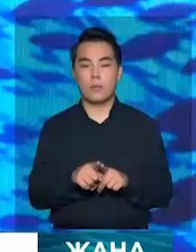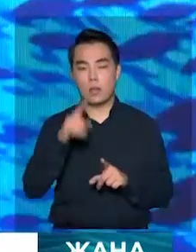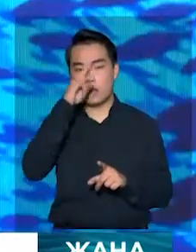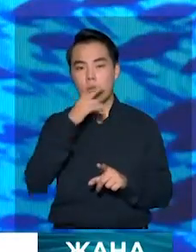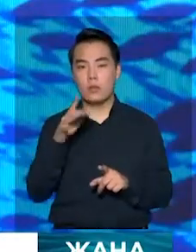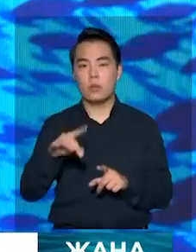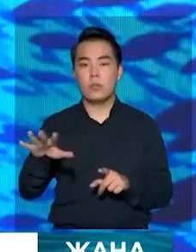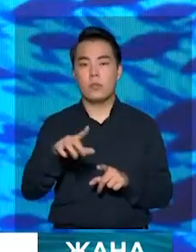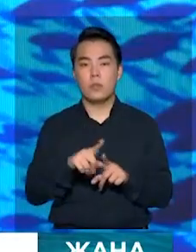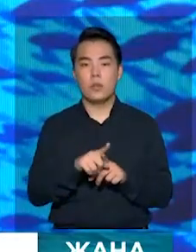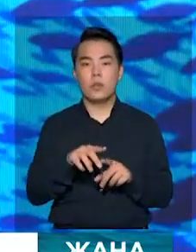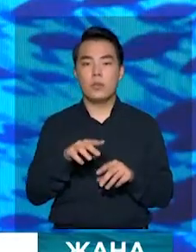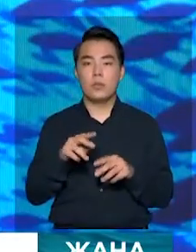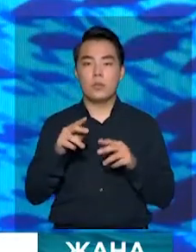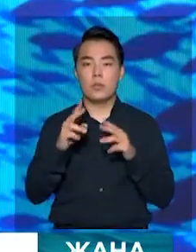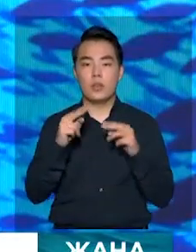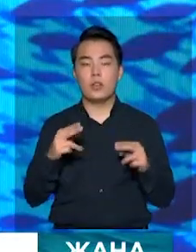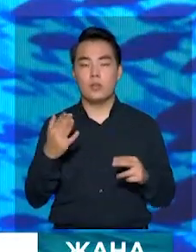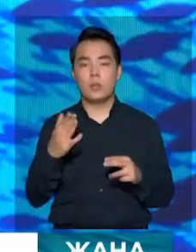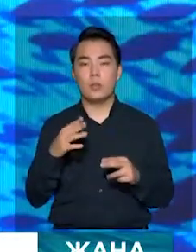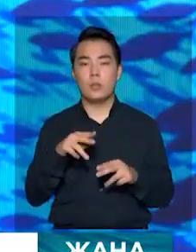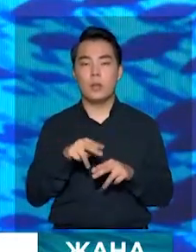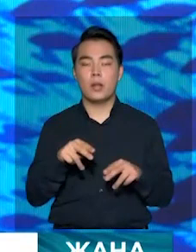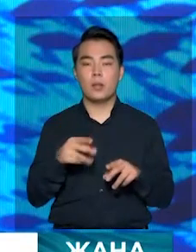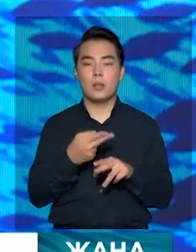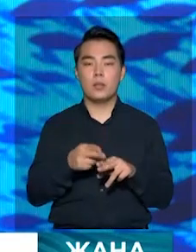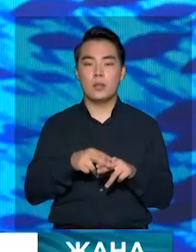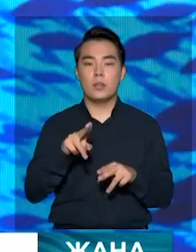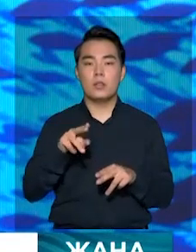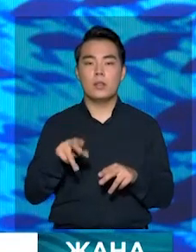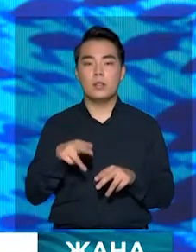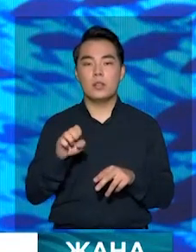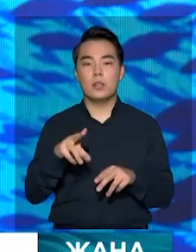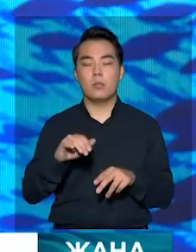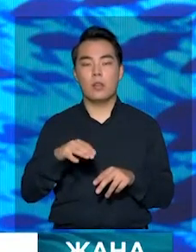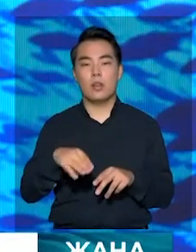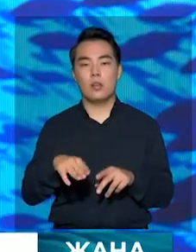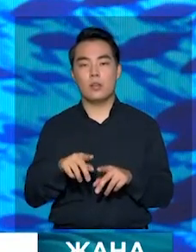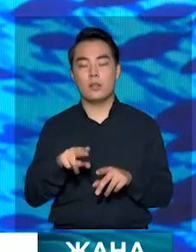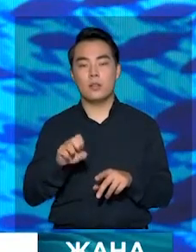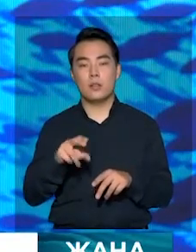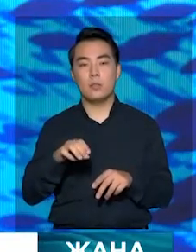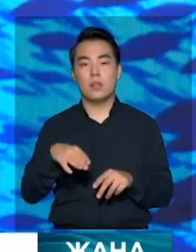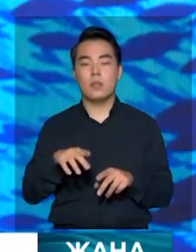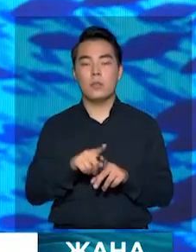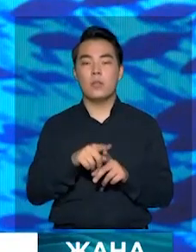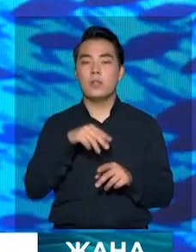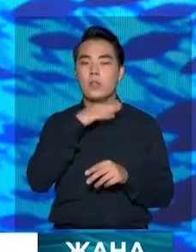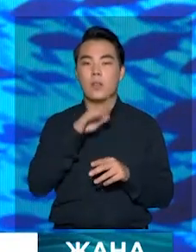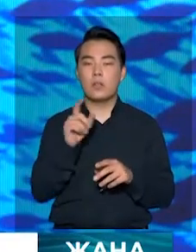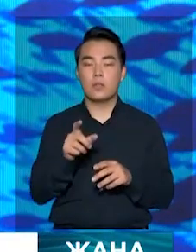Қазақстан Республикасы мәжіліс парламентінің үкімет сағатында депутаттар жаңағы кадр тапшылығы бар екенін атап